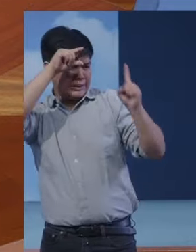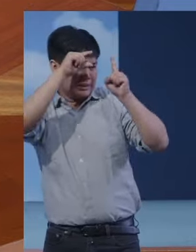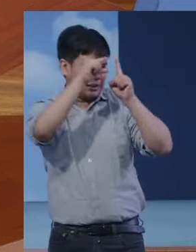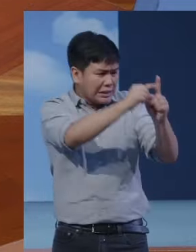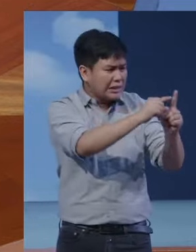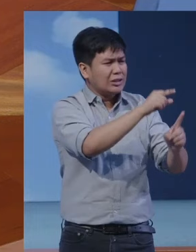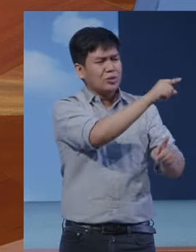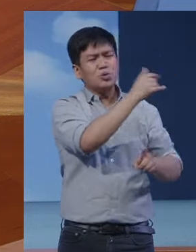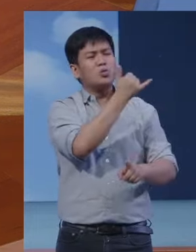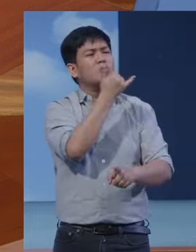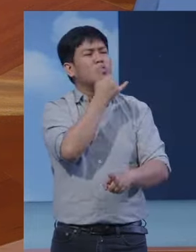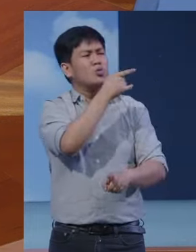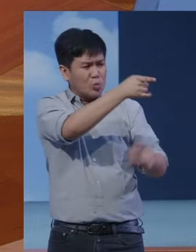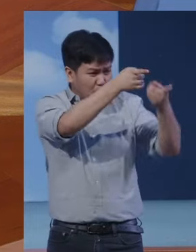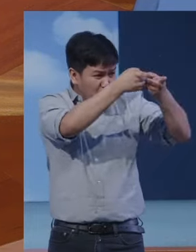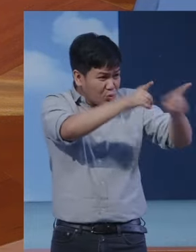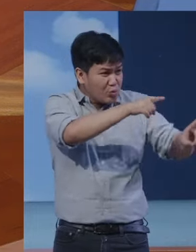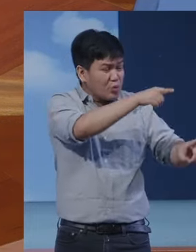kanyang